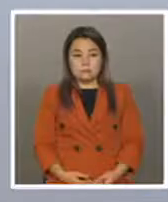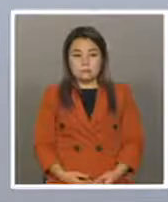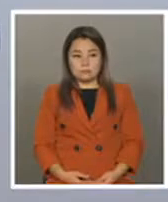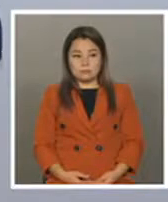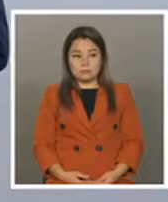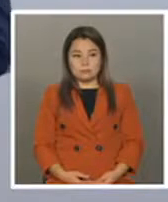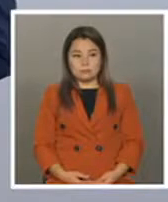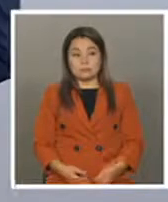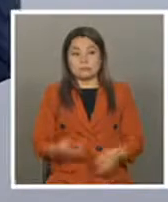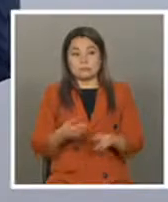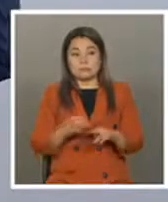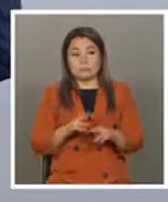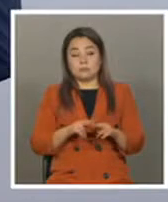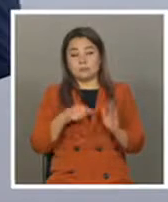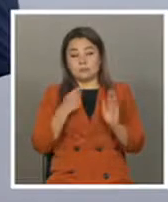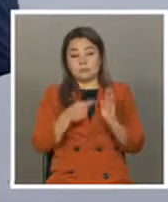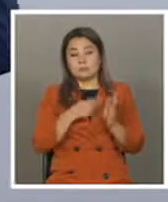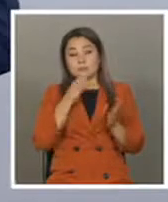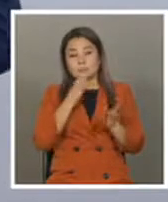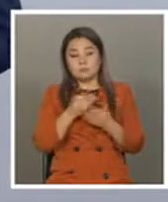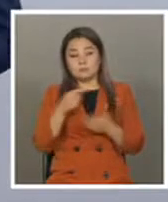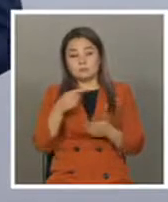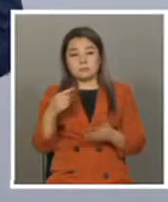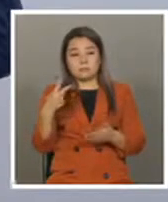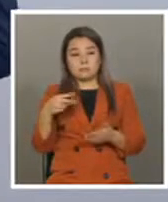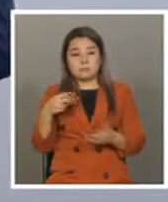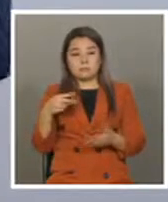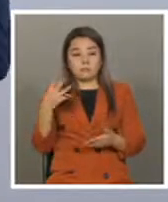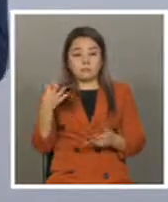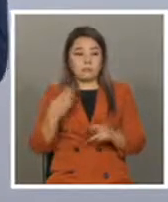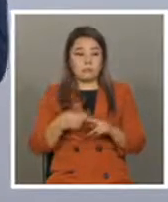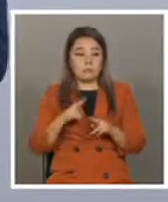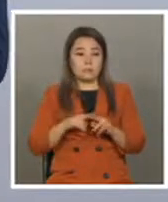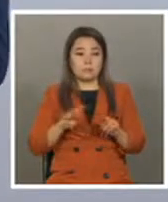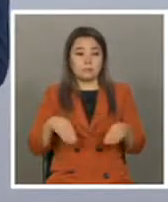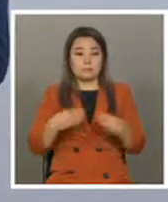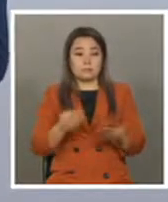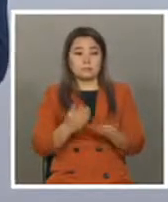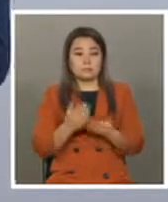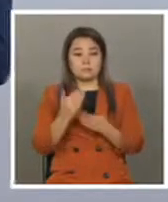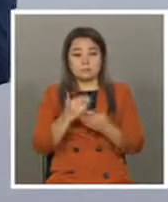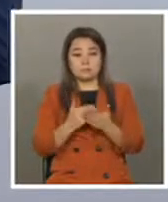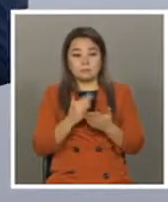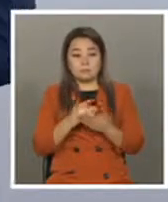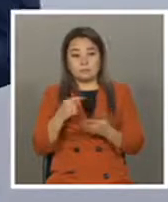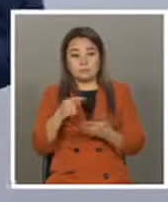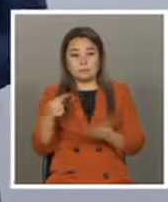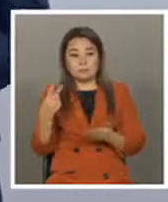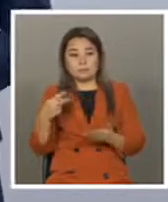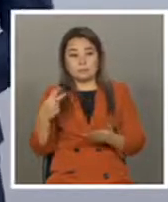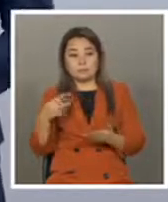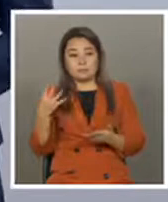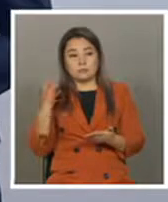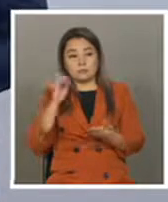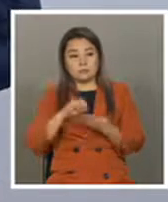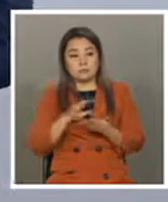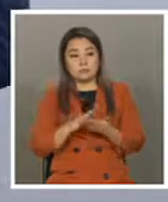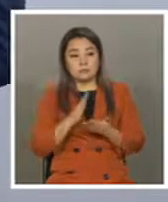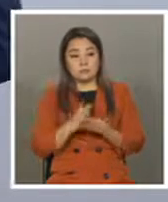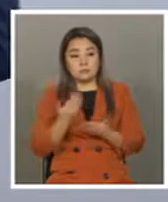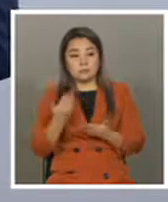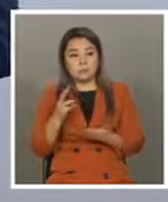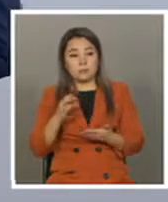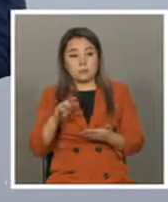Бұл сұрақтың жауабы -24 екен. Яғни берілген қатардағы -24 санының модулі